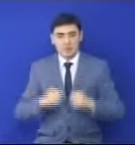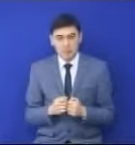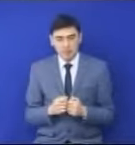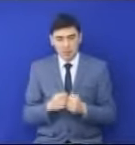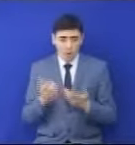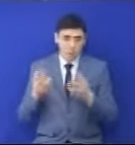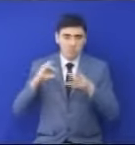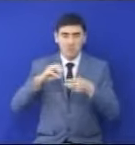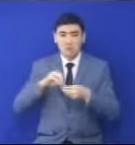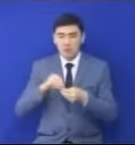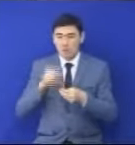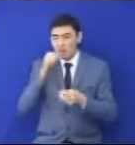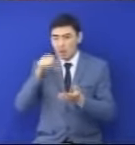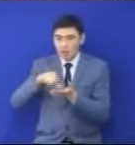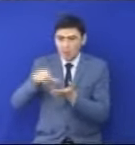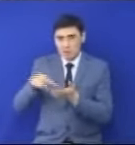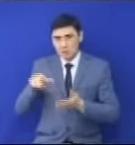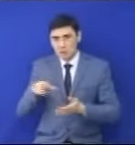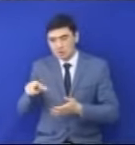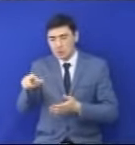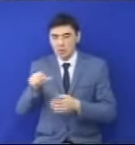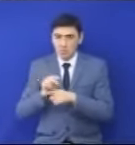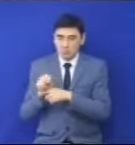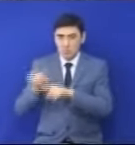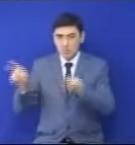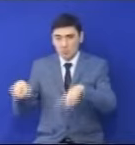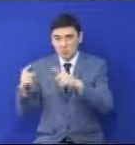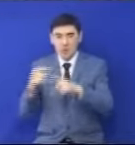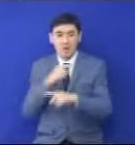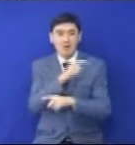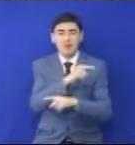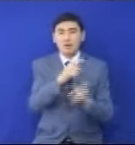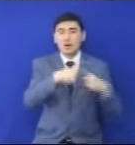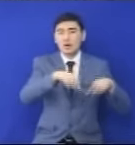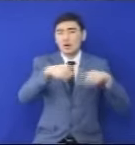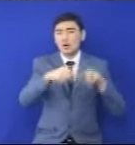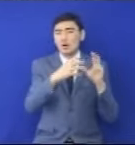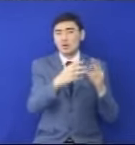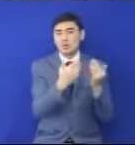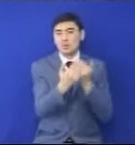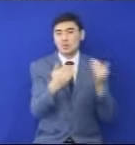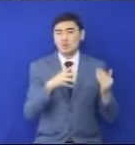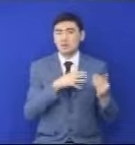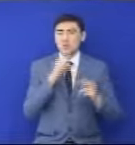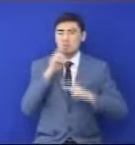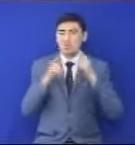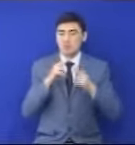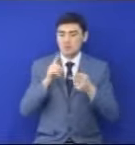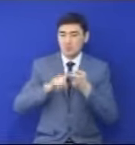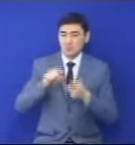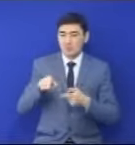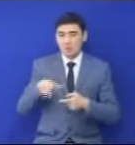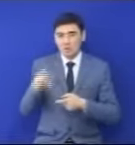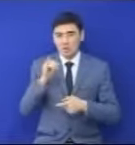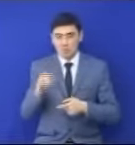кезегінде бұған дейін жол сапасының нашарлығын алға тартып келген жолаушы тасымалдаушыларға деген талапты күшейтпек. Жергілікті әкімшілік жаңа